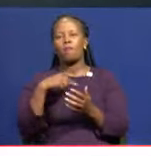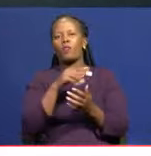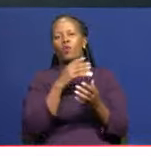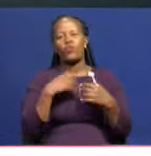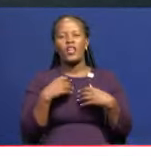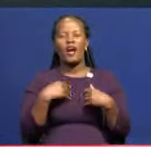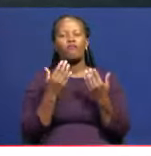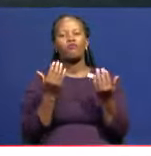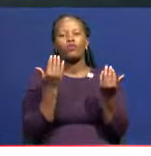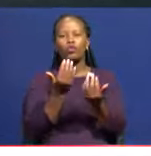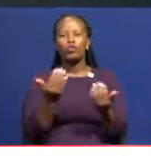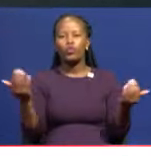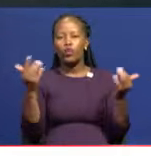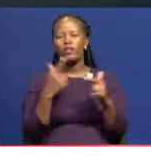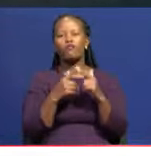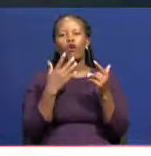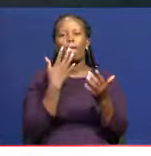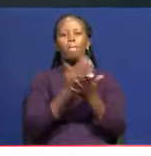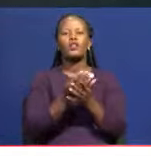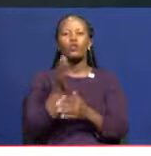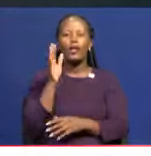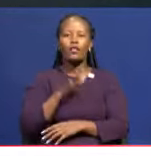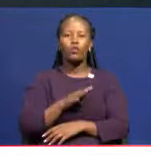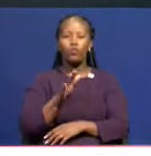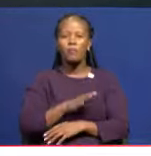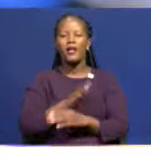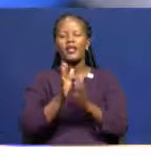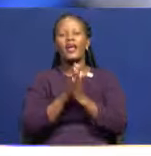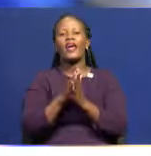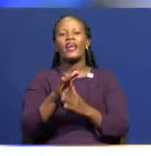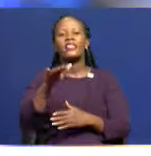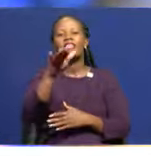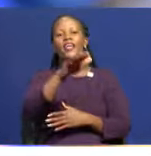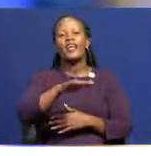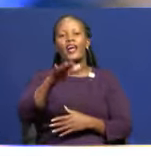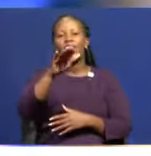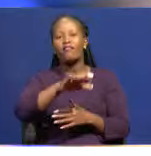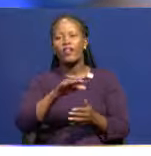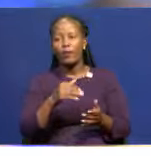inmates, from the staff, and also from the environment.